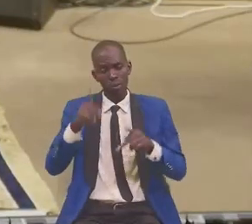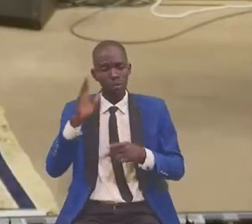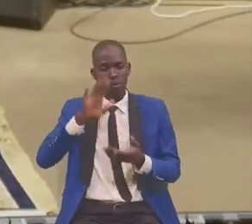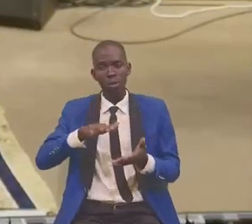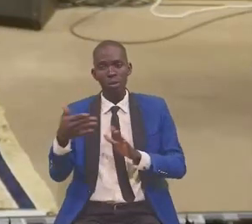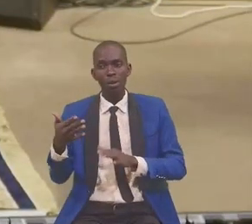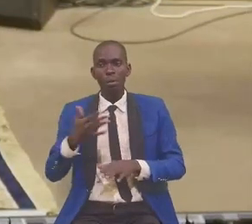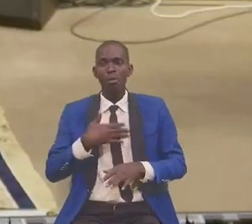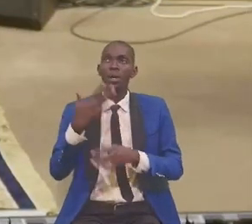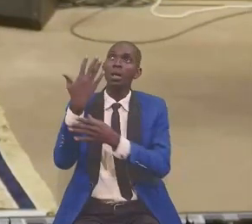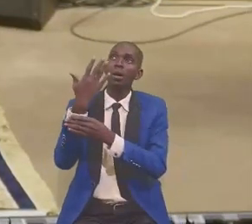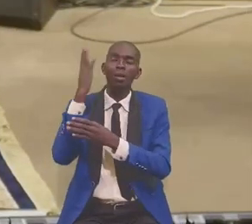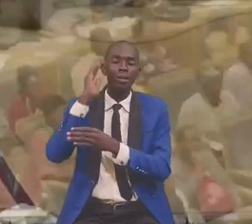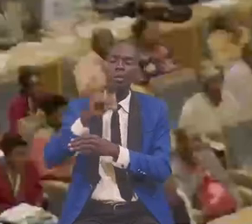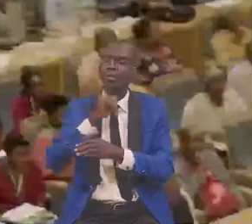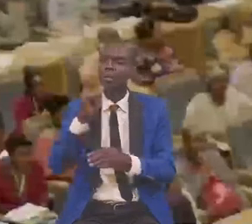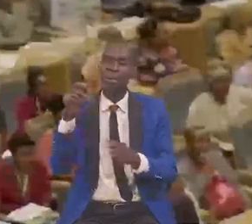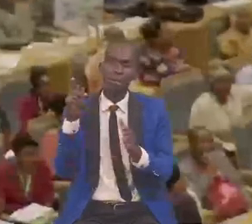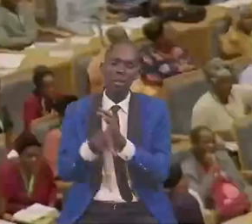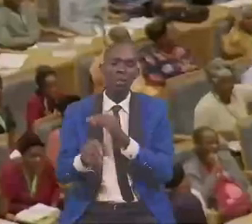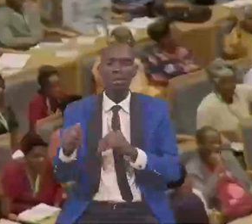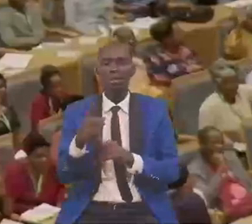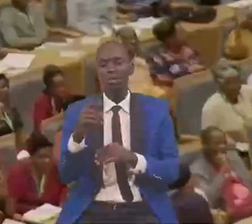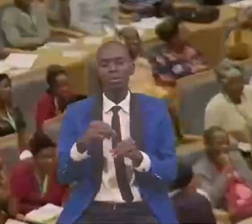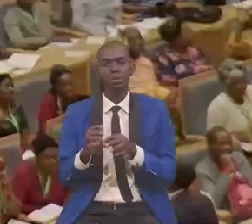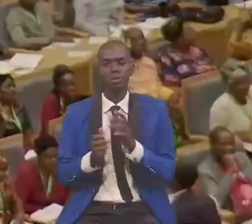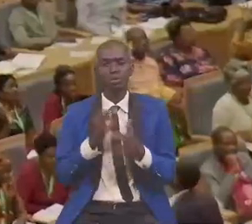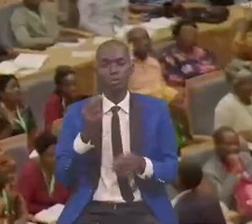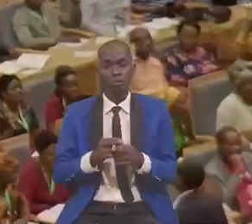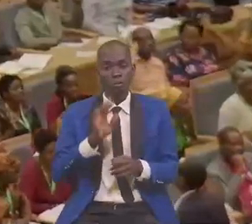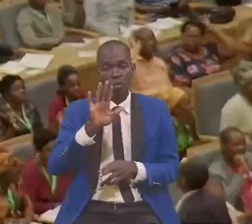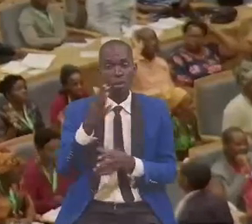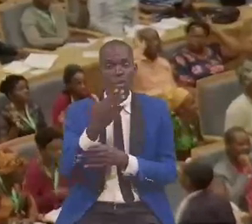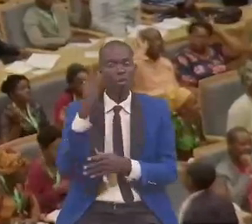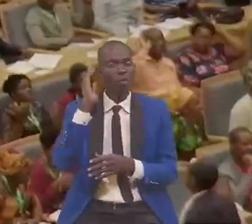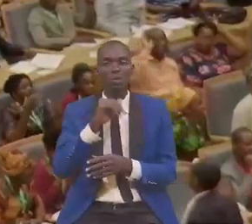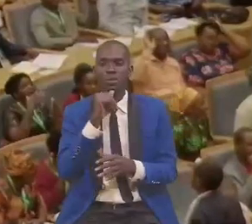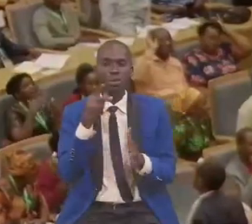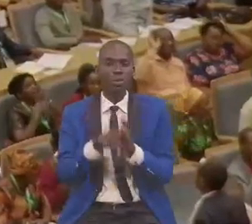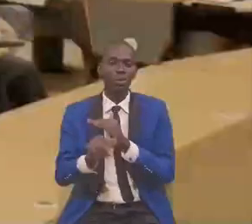tuer personne. Tes mains ne vont tuer personne.